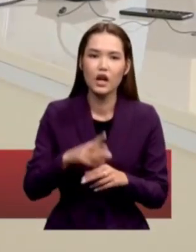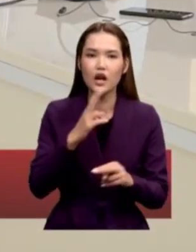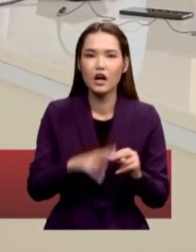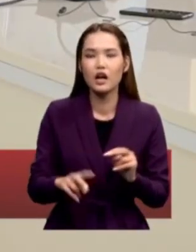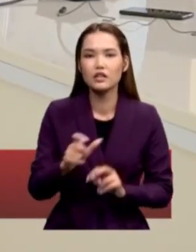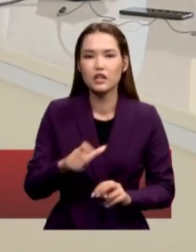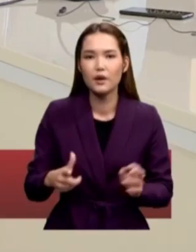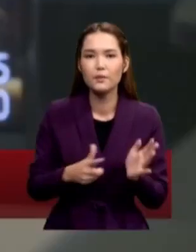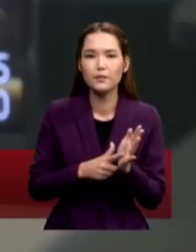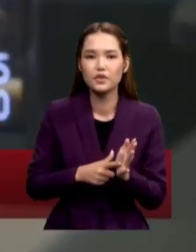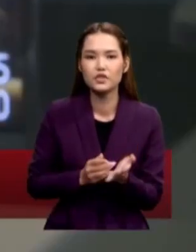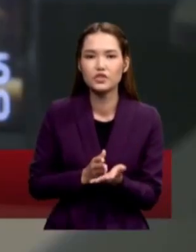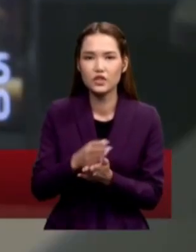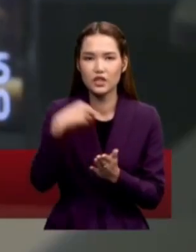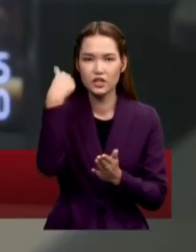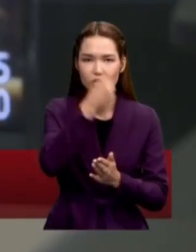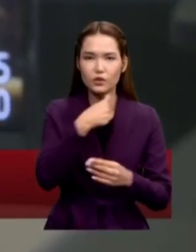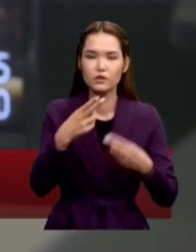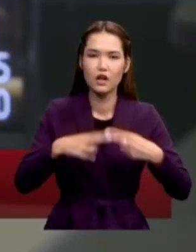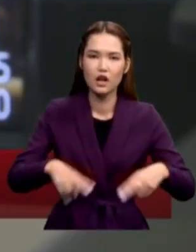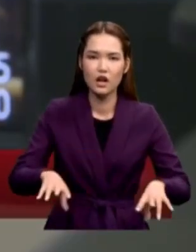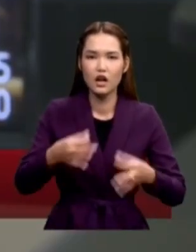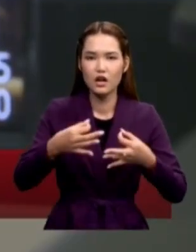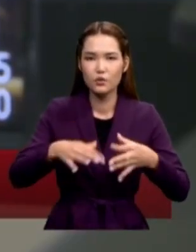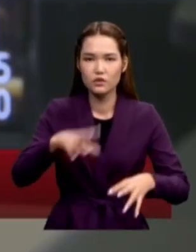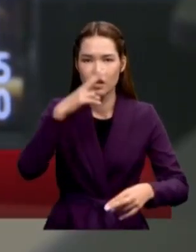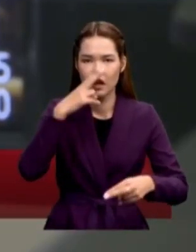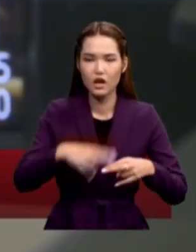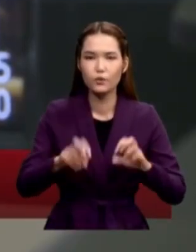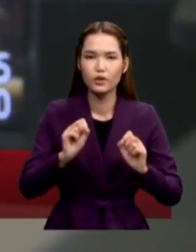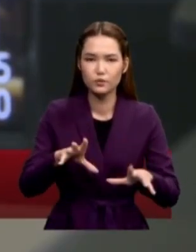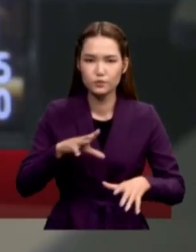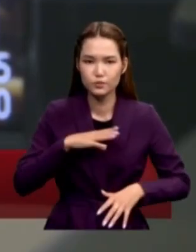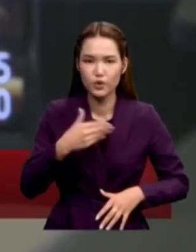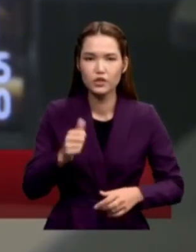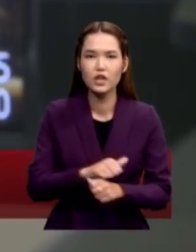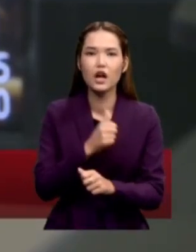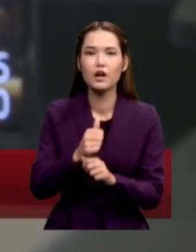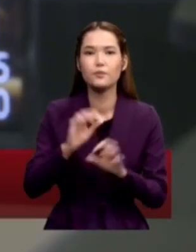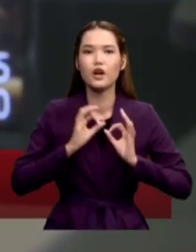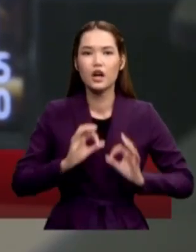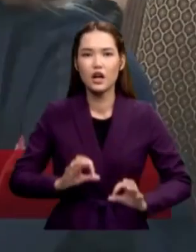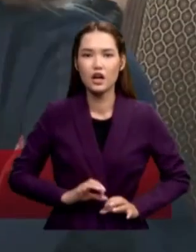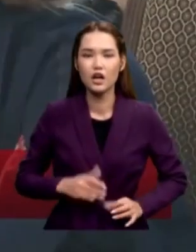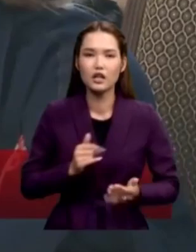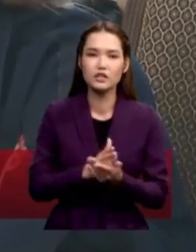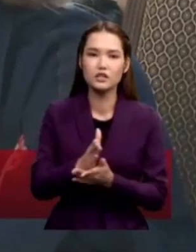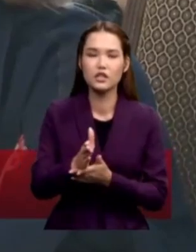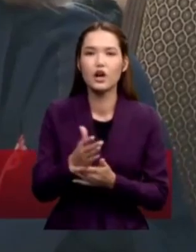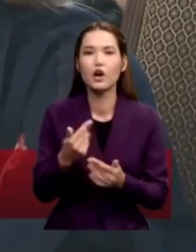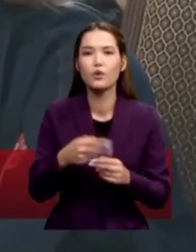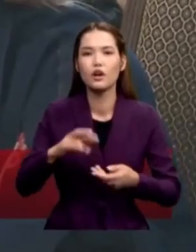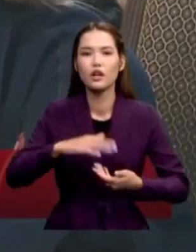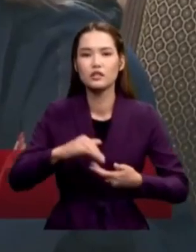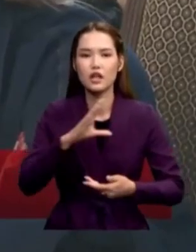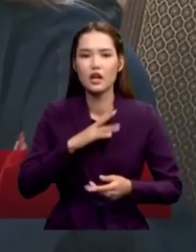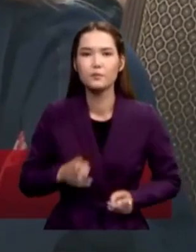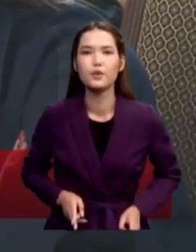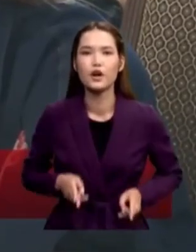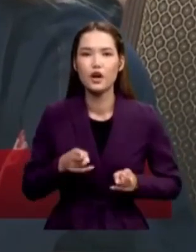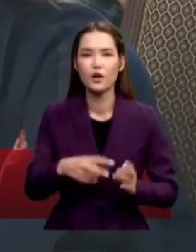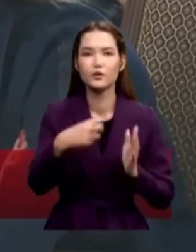жауаптылар 7 жылға дейін бас бостандығынан айырылуы мүмкін. Десе де бас прокуратура қайғылы жағдай бойынша Қазақстан Республикасы